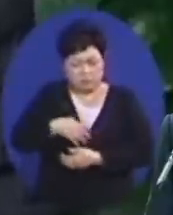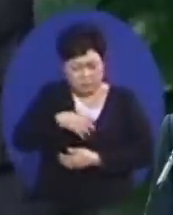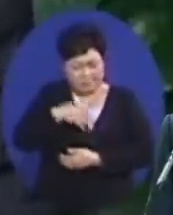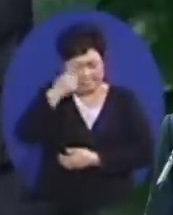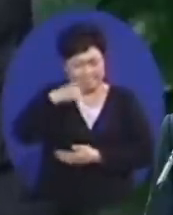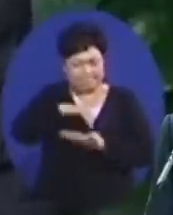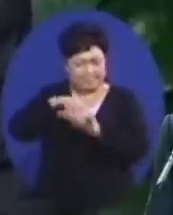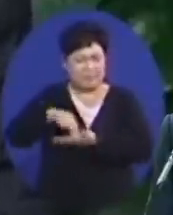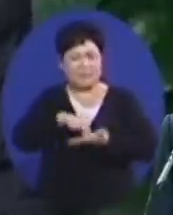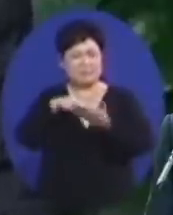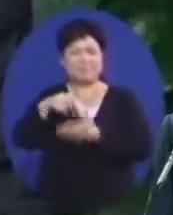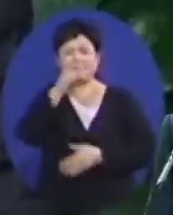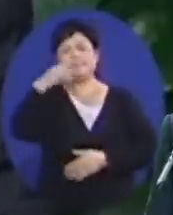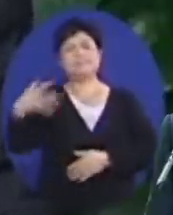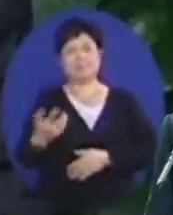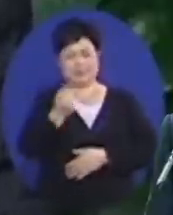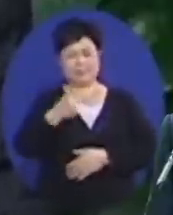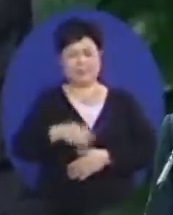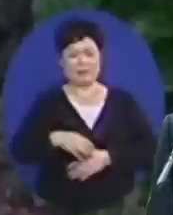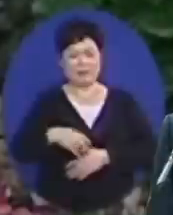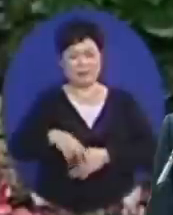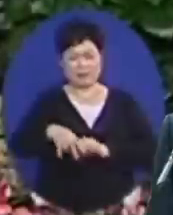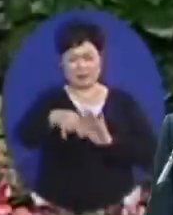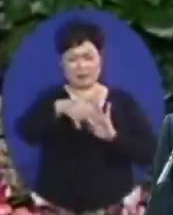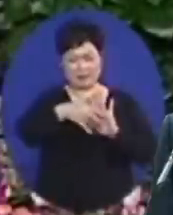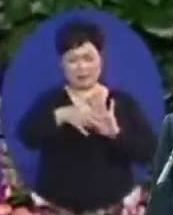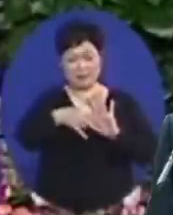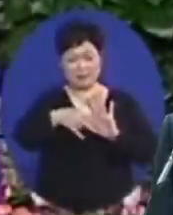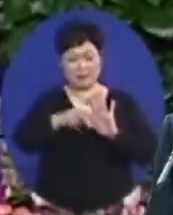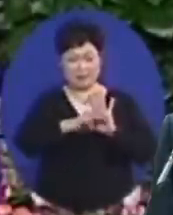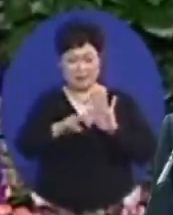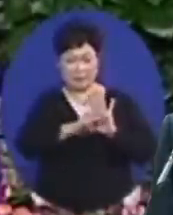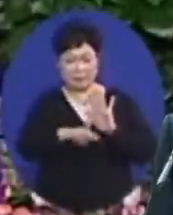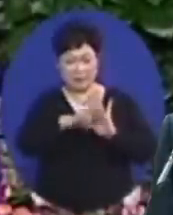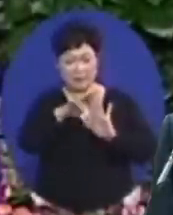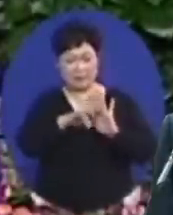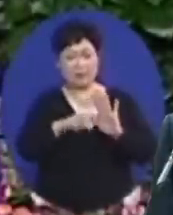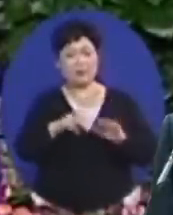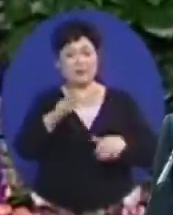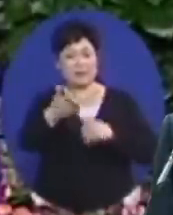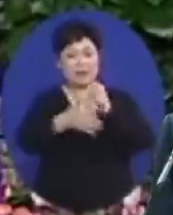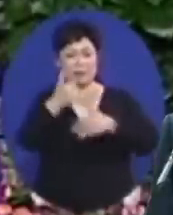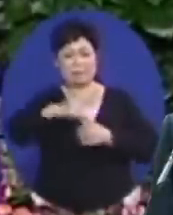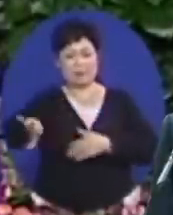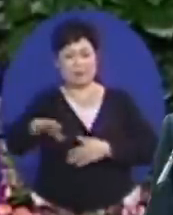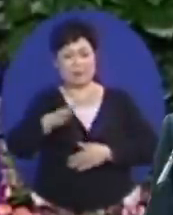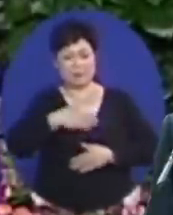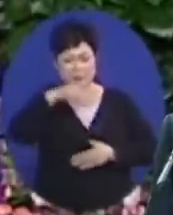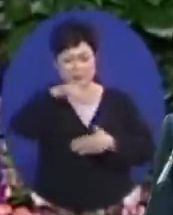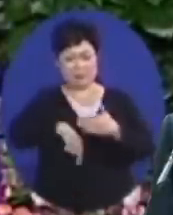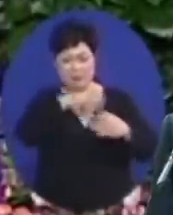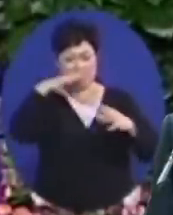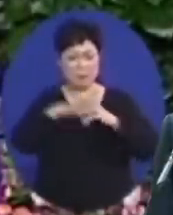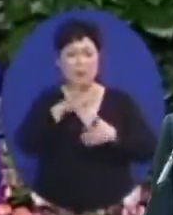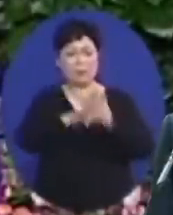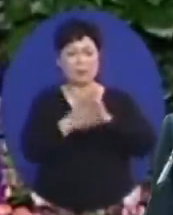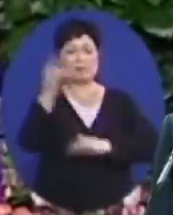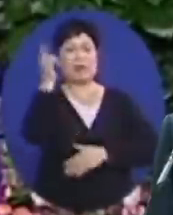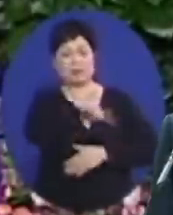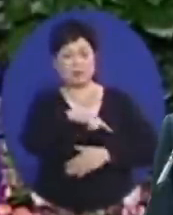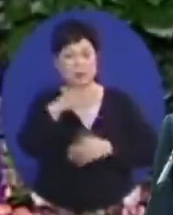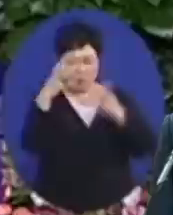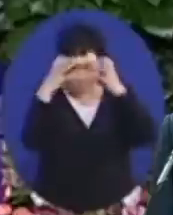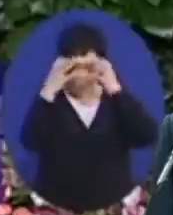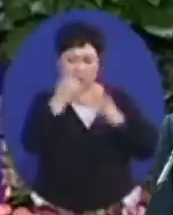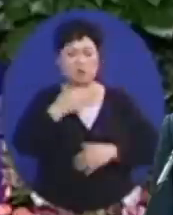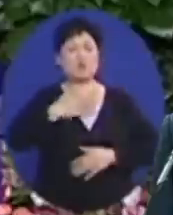있는 것입니다. 에레미야스 2장 19절에 내 하나님 야훼를 버림과 내 속에 나를 경외함이 없는 것이 악이요 고통인